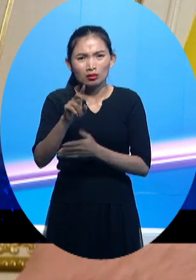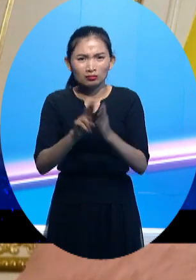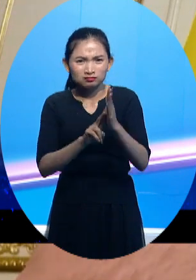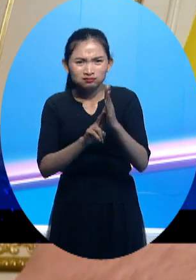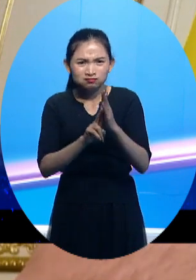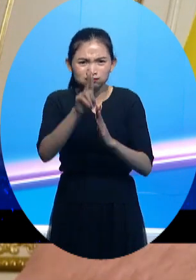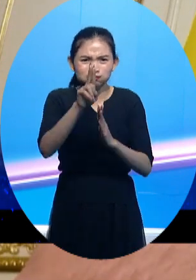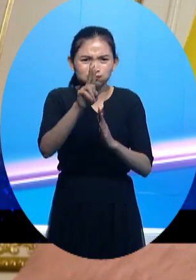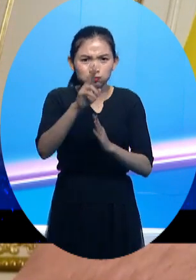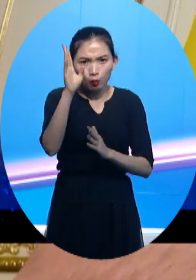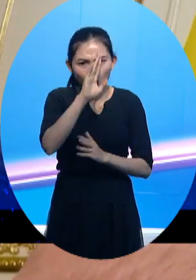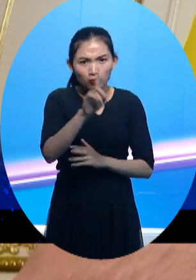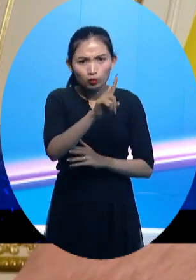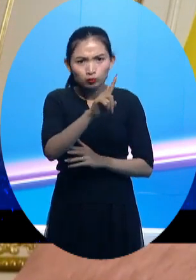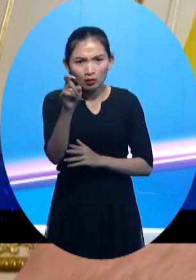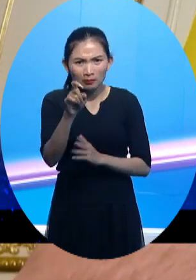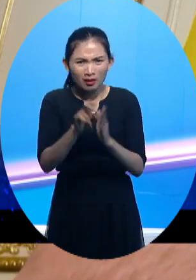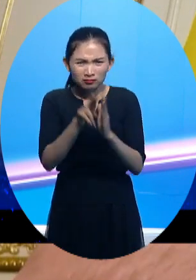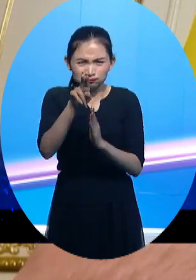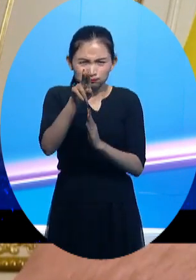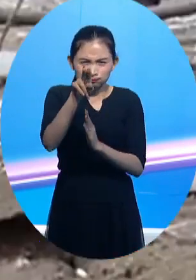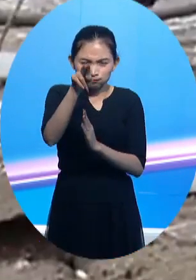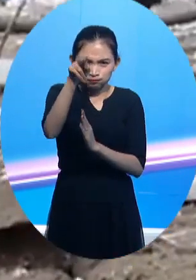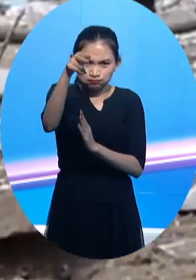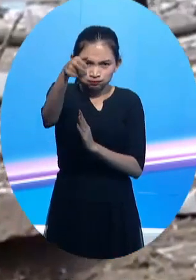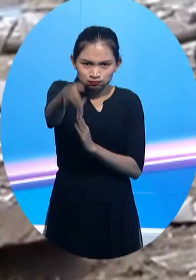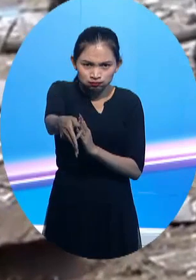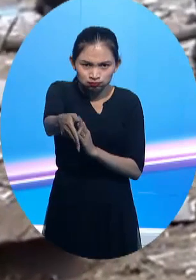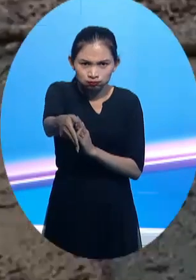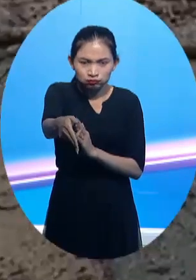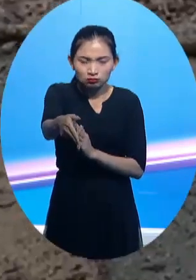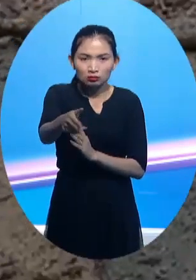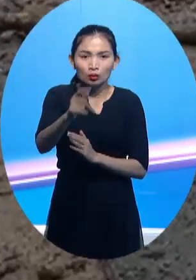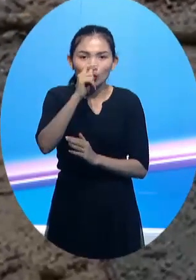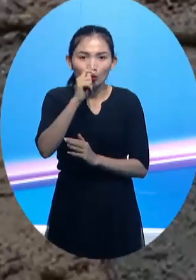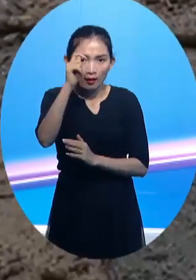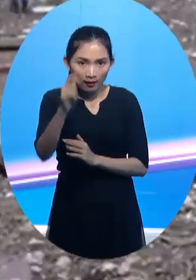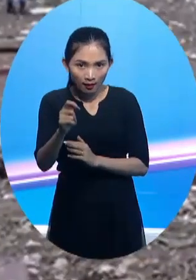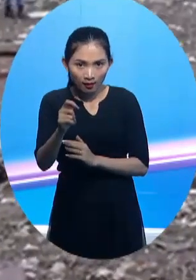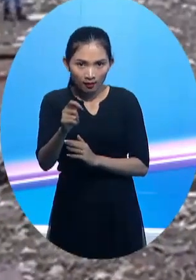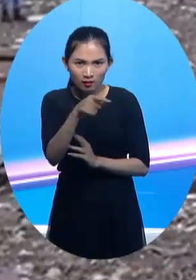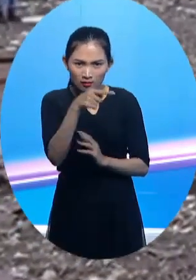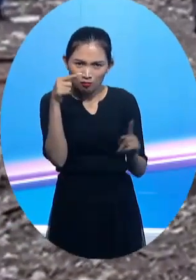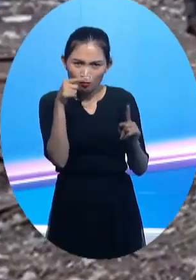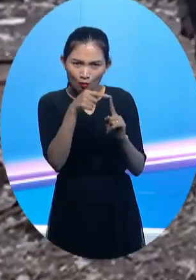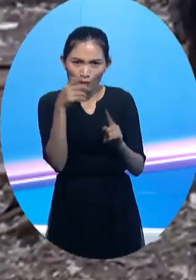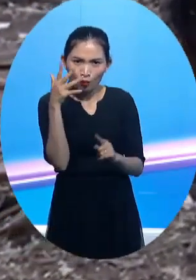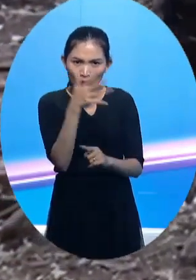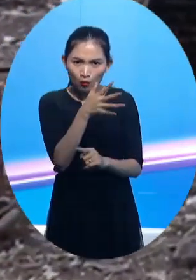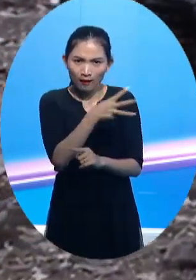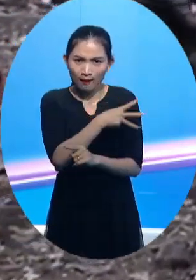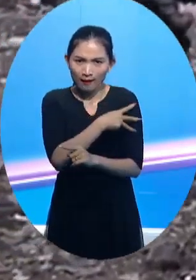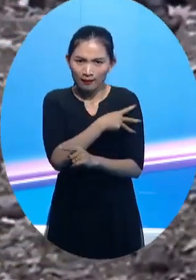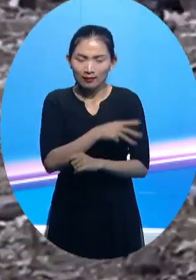đã được tính toán để gây ra nhiều thiệt hại nhất có thể cho Ukraina đây hoàn toàn là sự khủng bố có chủ đích trong vài ngày qua từ ngày